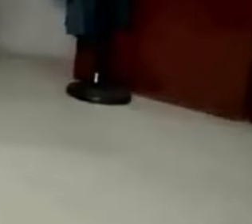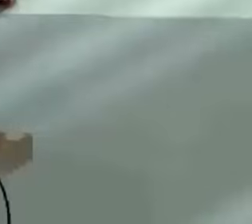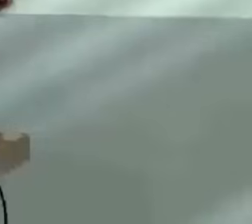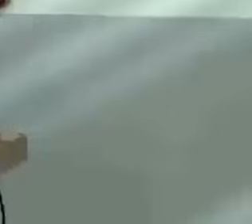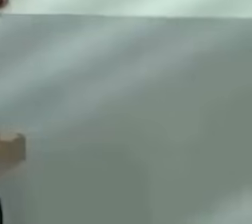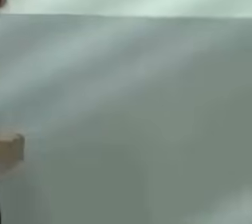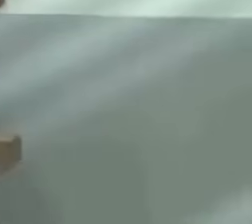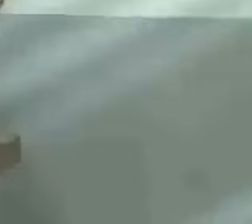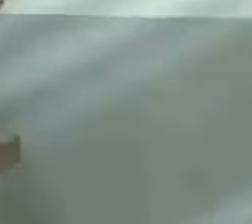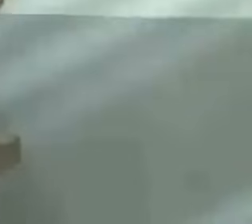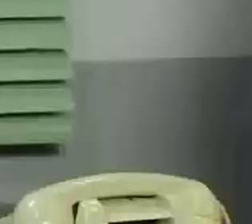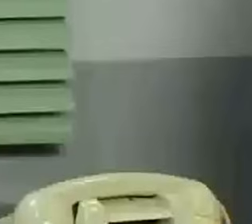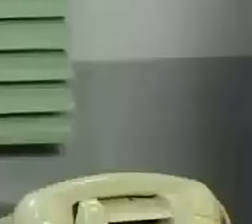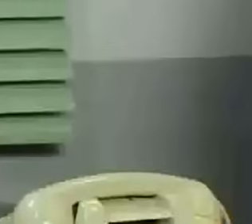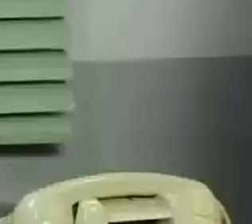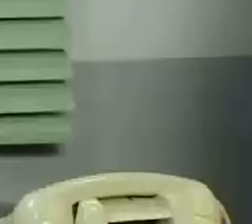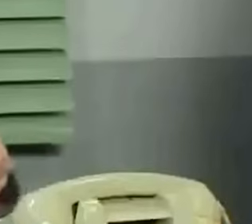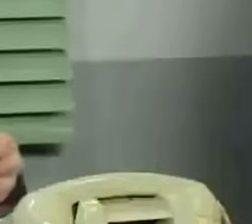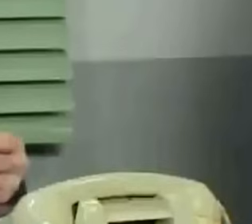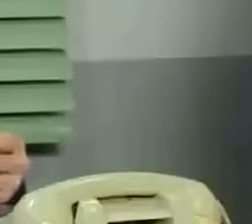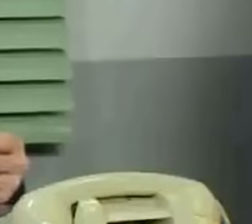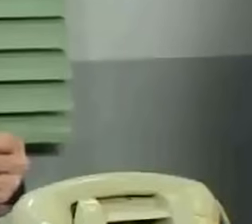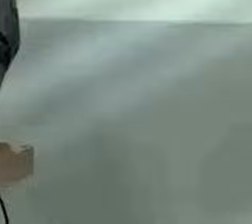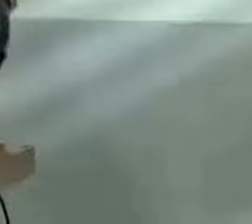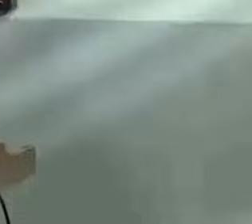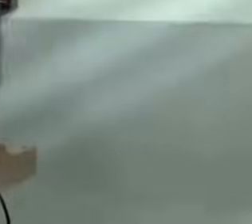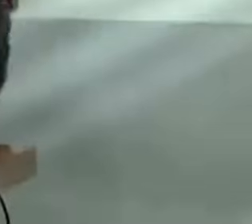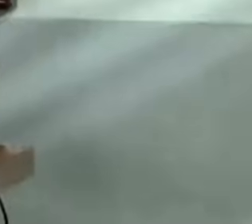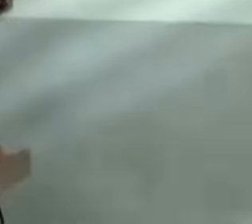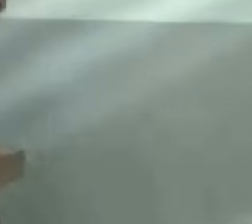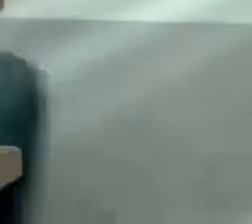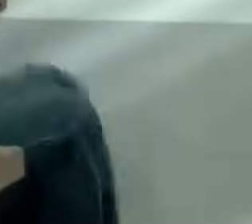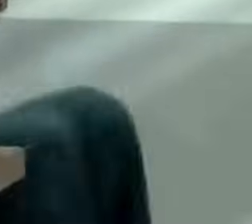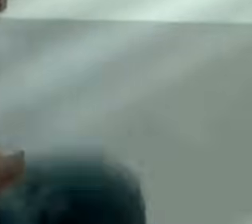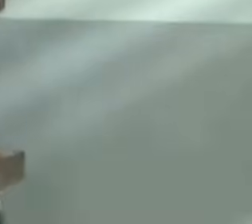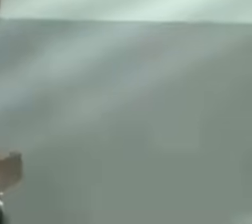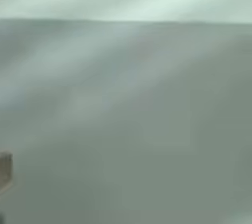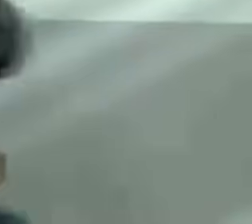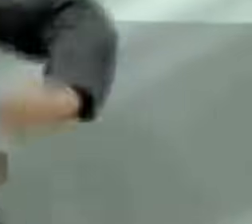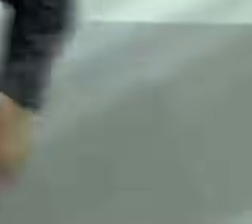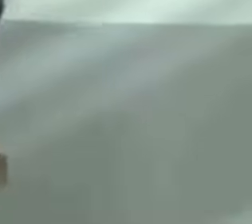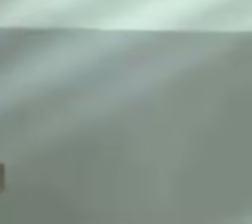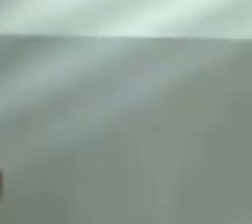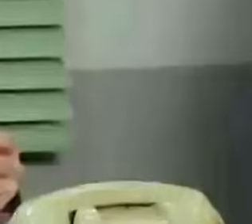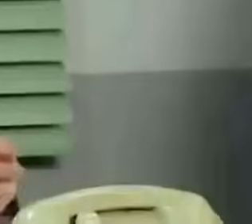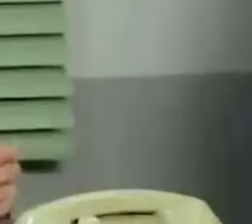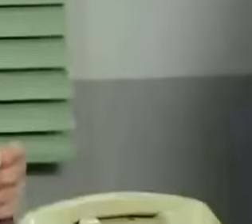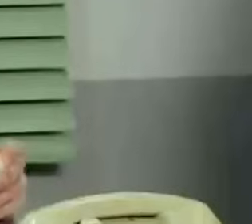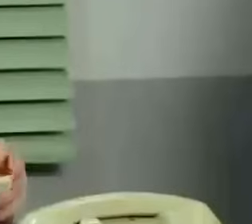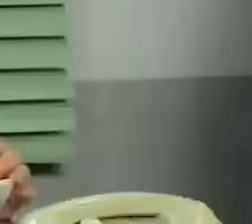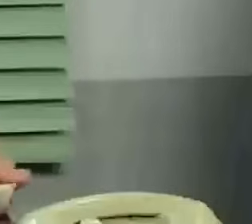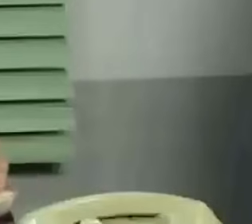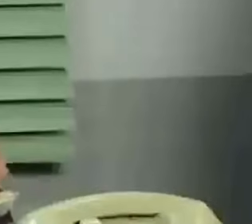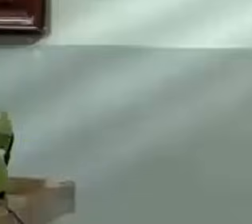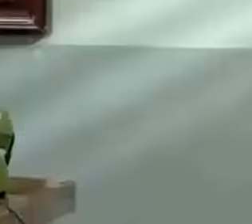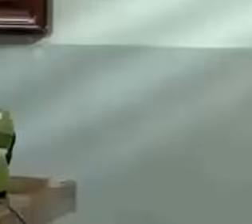kuruldu. Yusuf onun masasında çalışıyor. Selahattin korkuyla hızla dönünce bacaklarını masaya çarptı. Yusuf